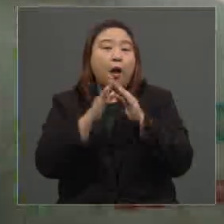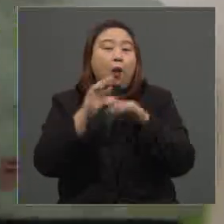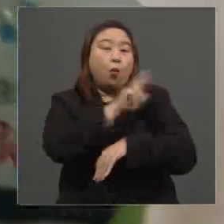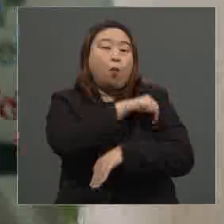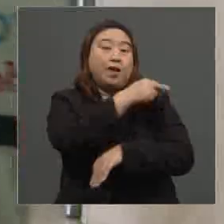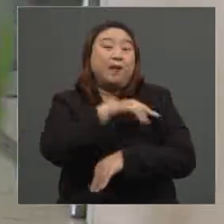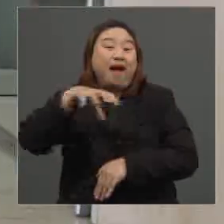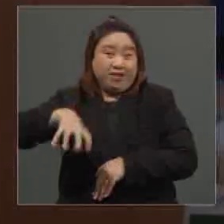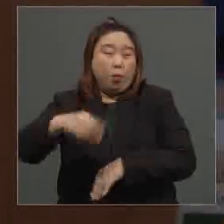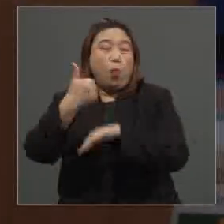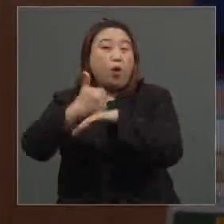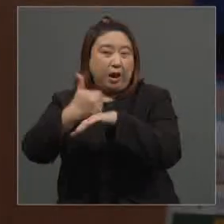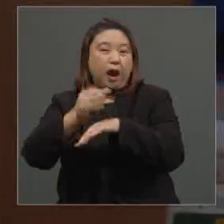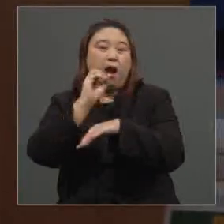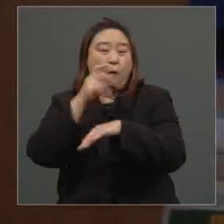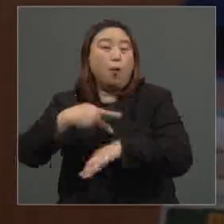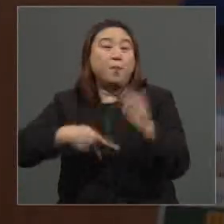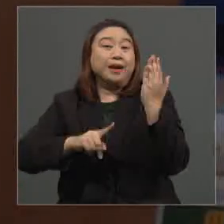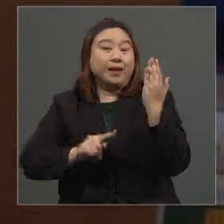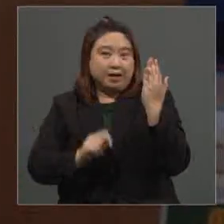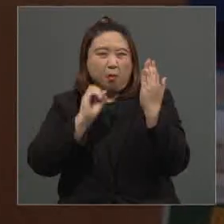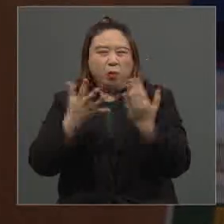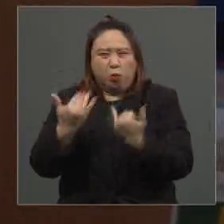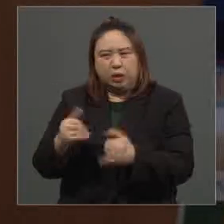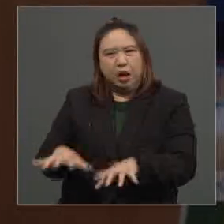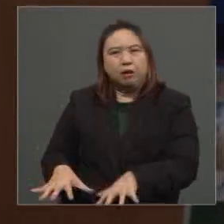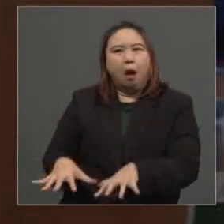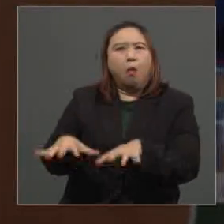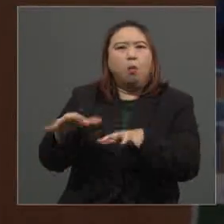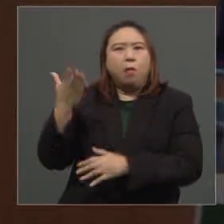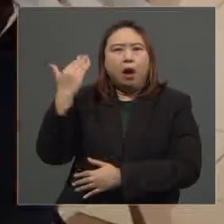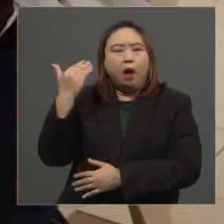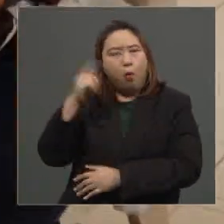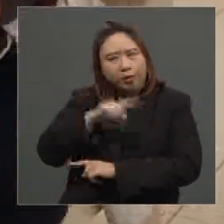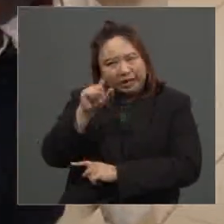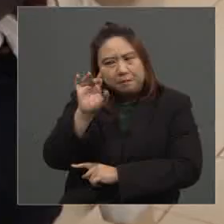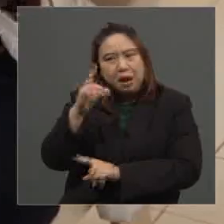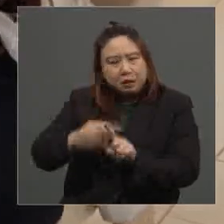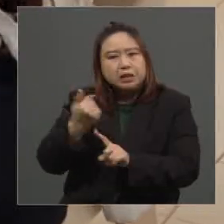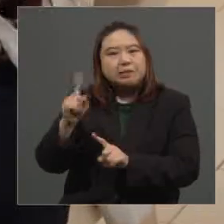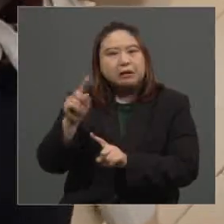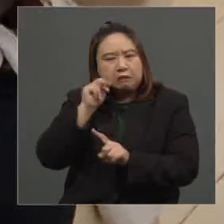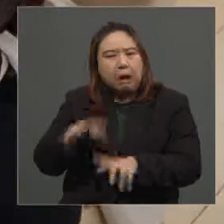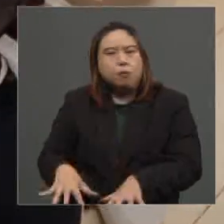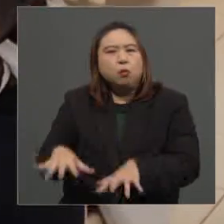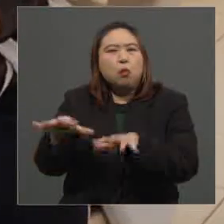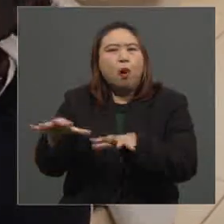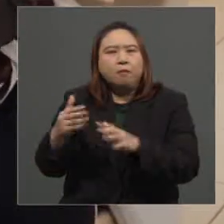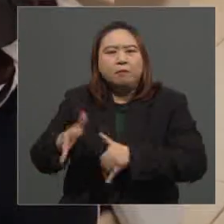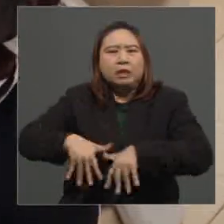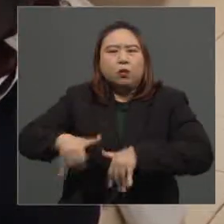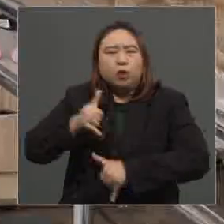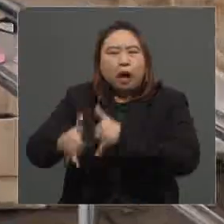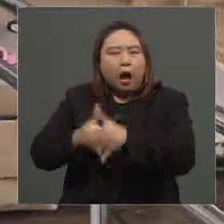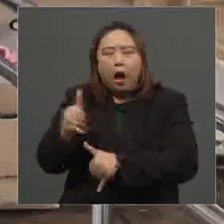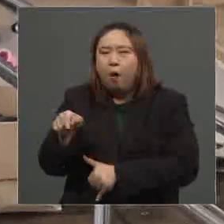ปัตตานีท่านบอกว่าโรงพยาบาลปัตตานีเนี่ยมีน้ำท่วมขังมาตั้งแต่แต่วันที่ 28พฤศจิกายนแล้วครับก็ชาวบ้านจะเข้ามารับ